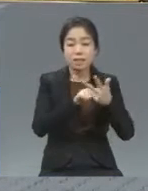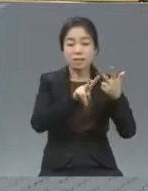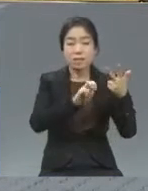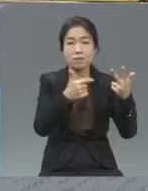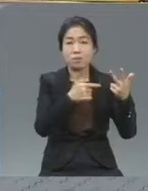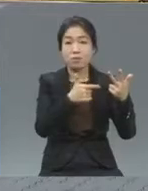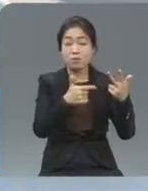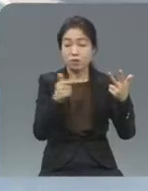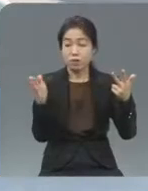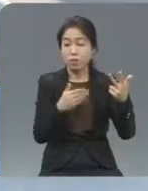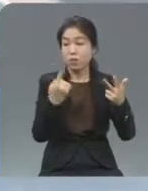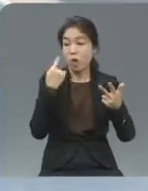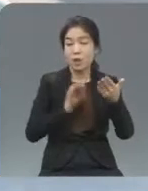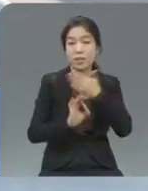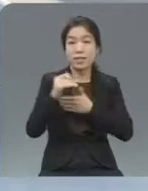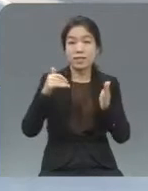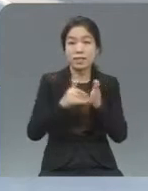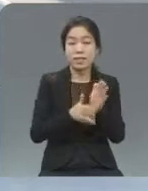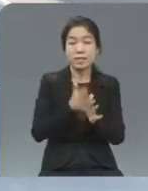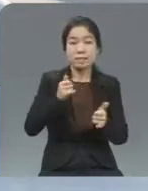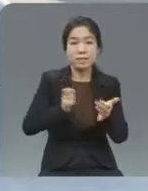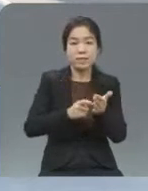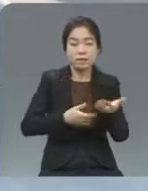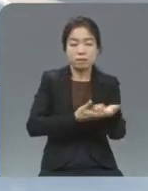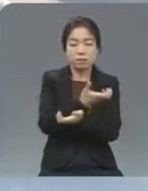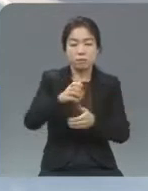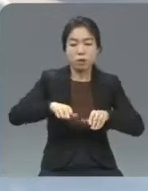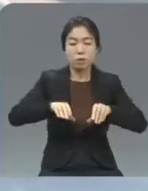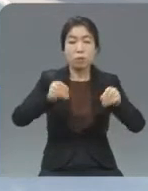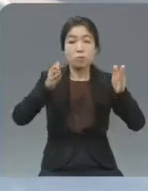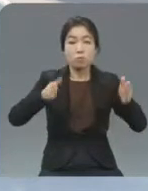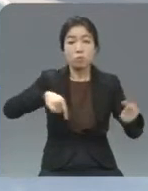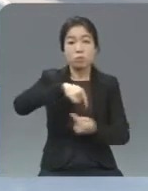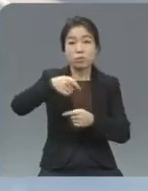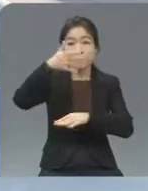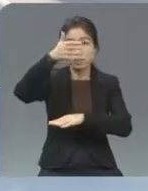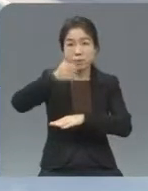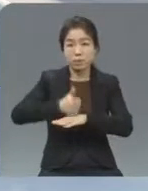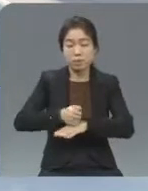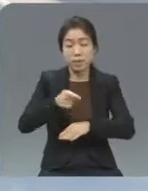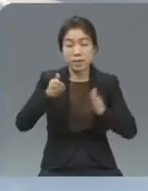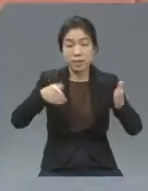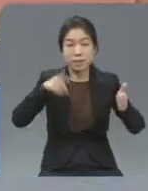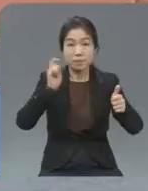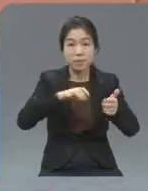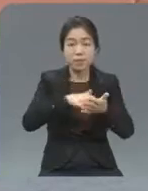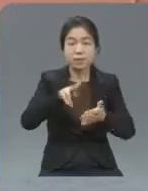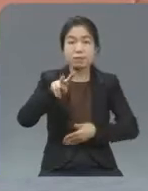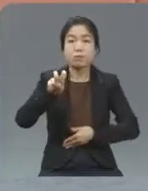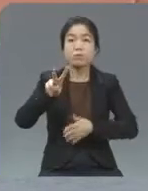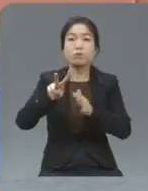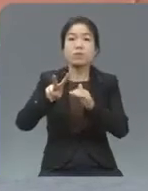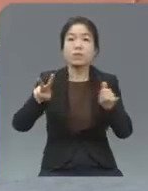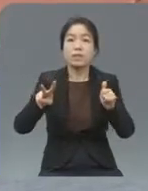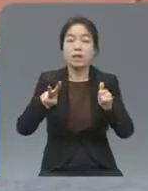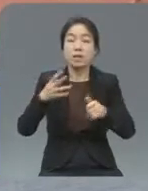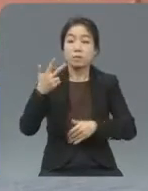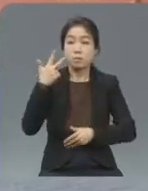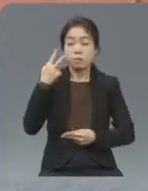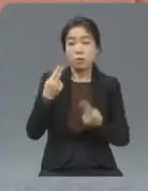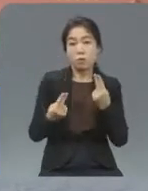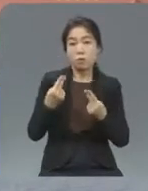26일부터 어제 오전까지 시민 긴급 이동 멈춤 주간을 운영한 결과 이 기간 확진자가 22명으로 전주